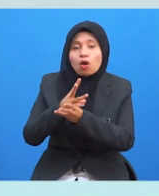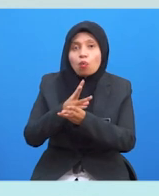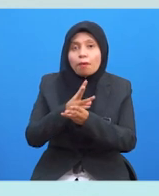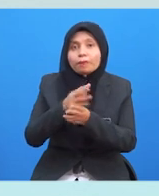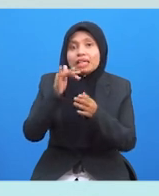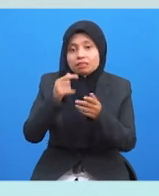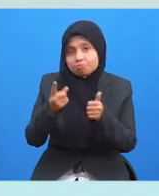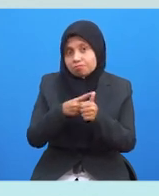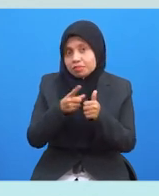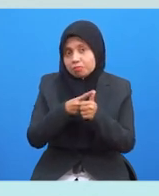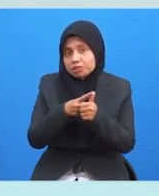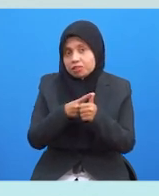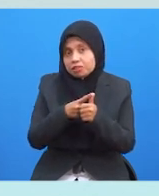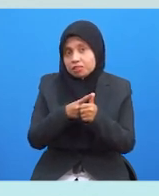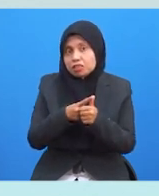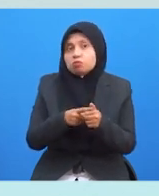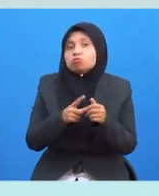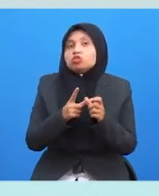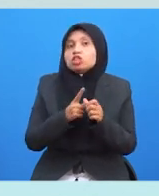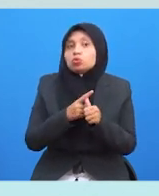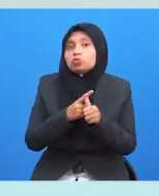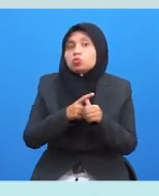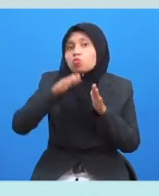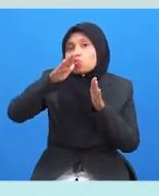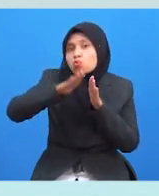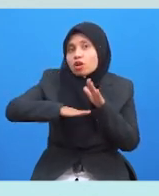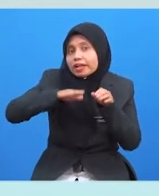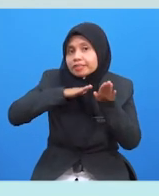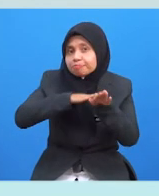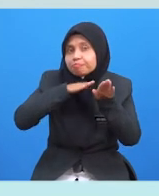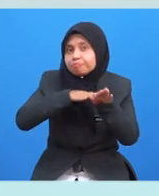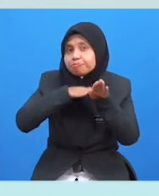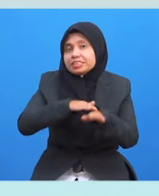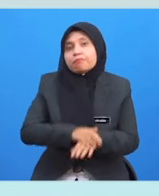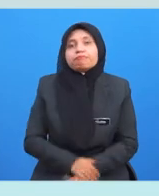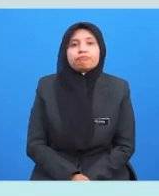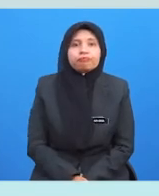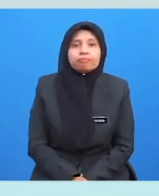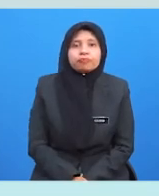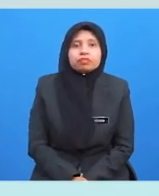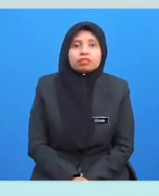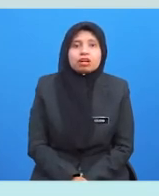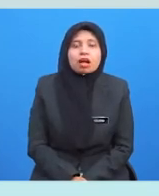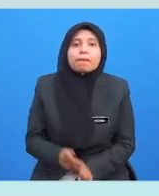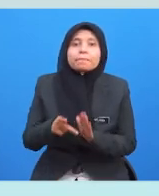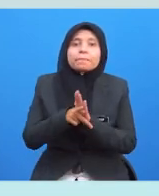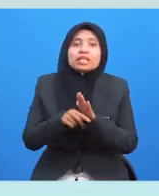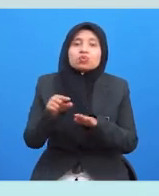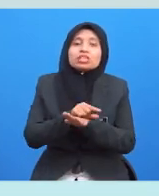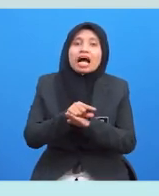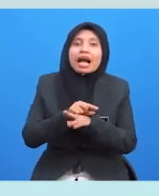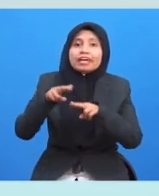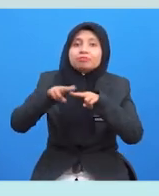pertama, iaitu mengurangkan kesesakan lalu lintas. Penggunaan